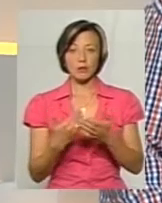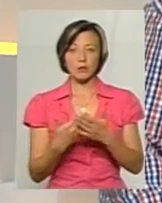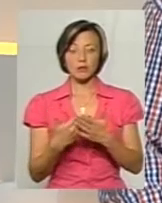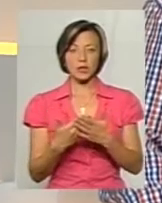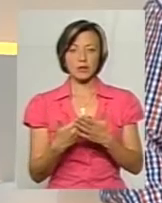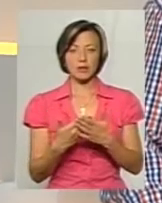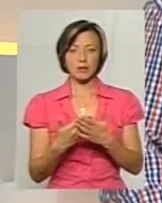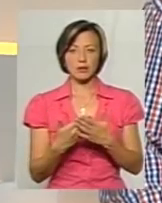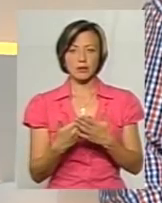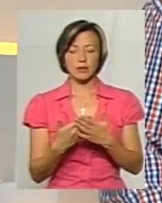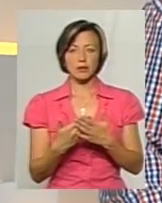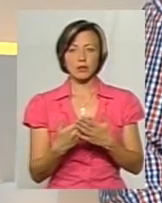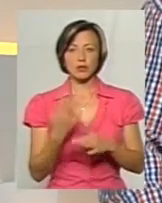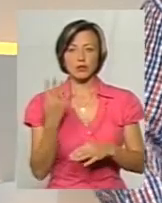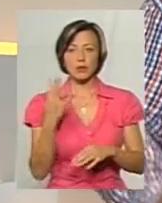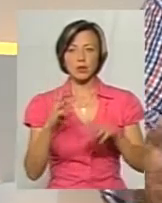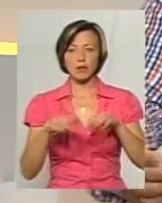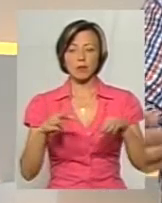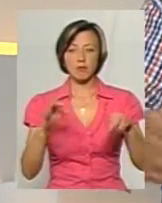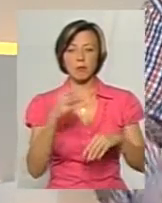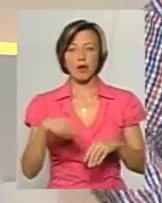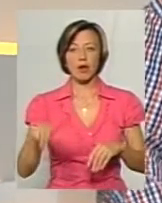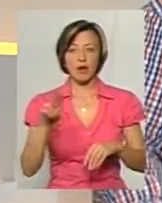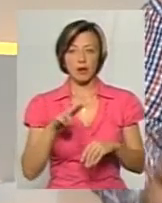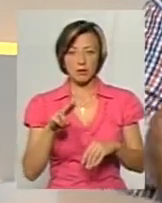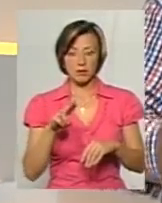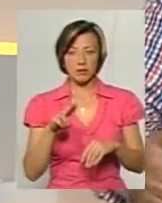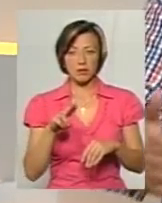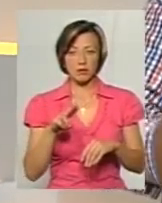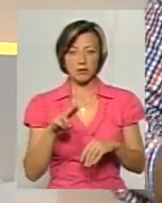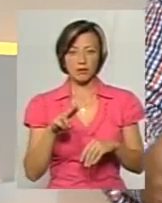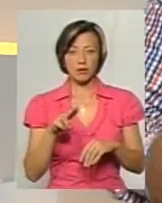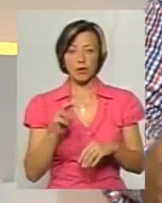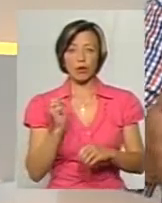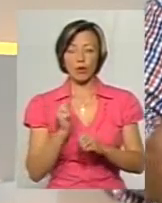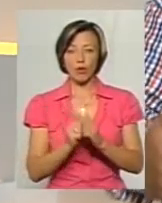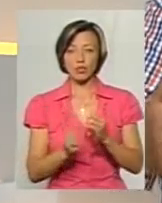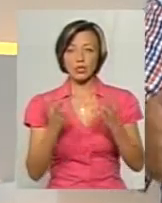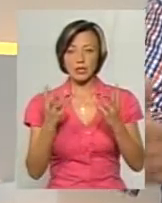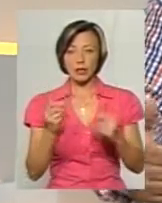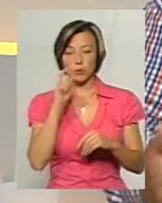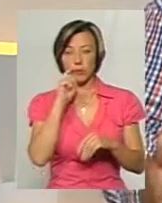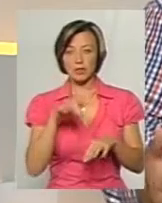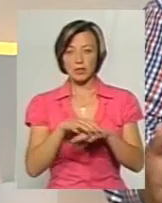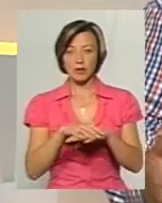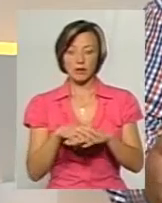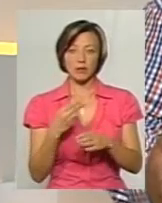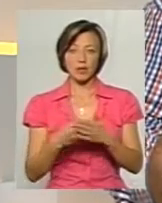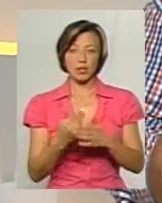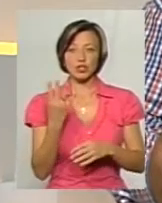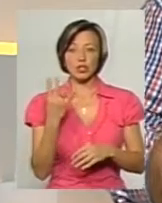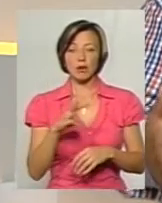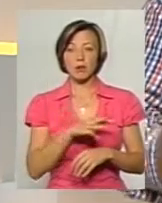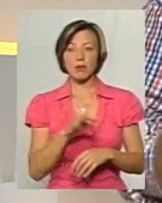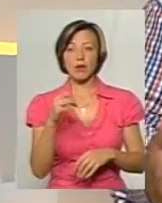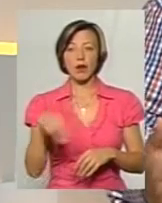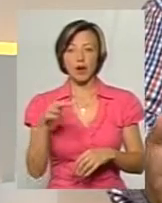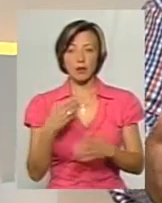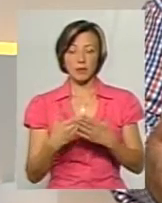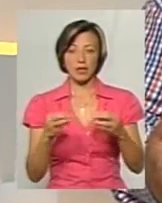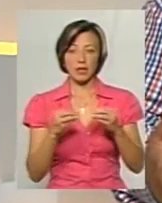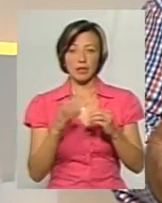відповідно 4 мільярда ринок. Кожен день український ринок вартує 4 мільярда. Якщо